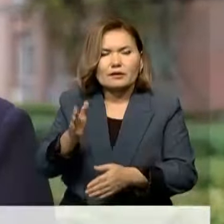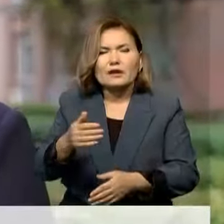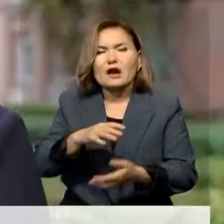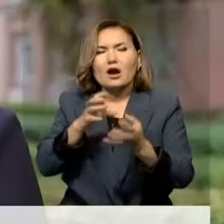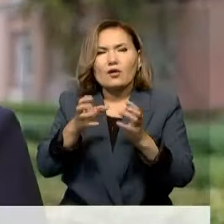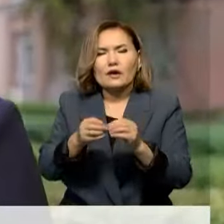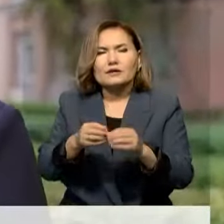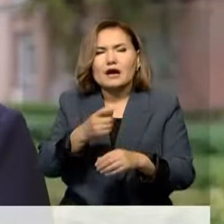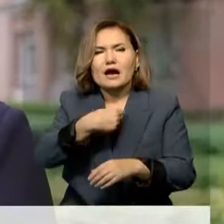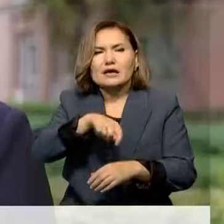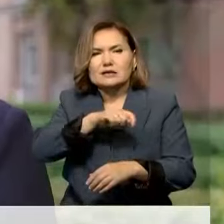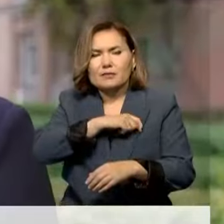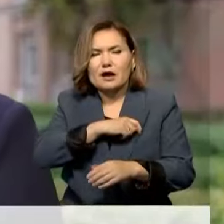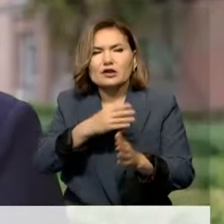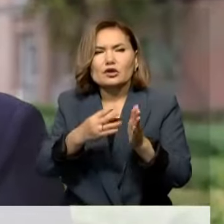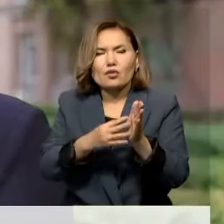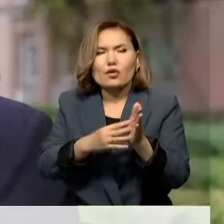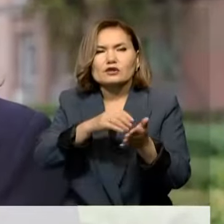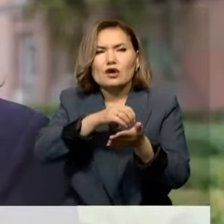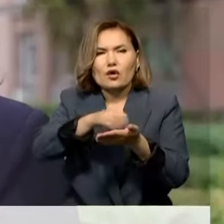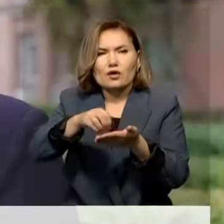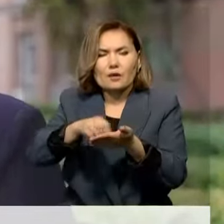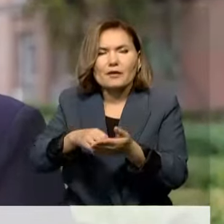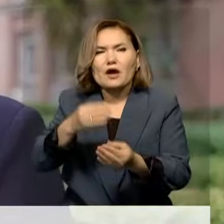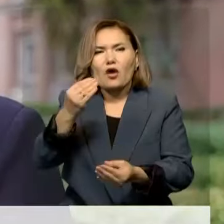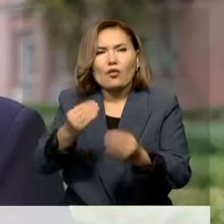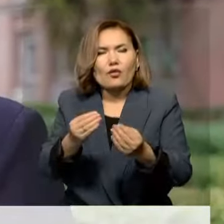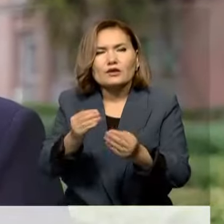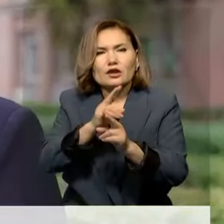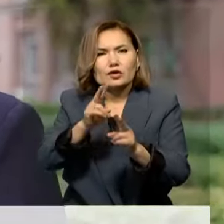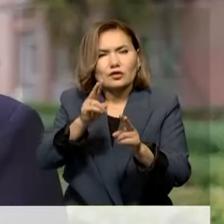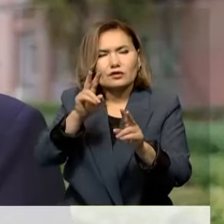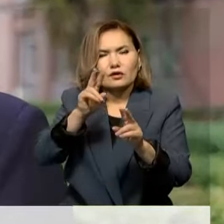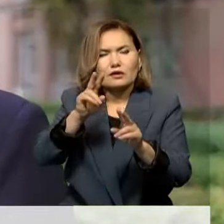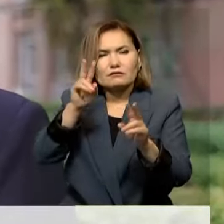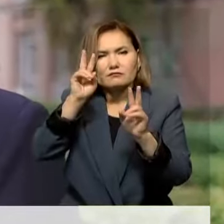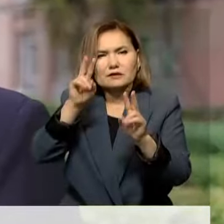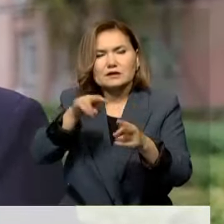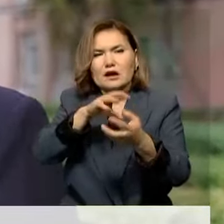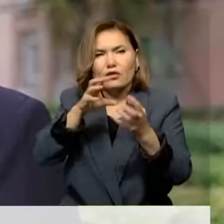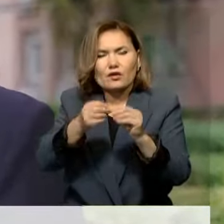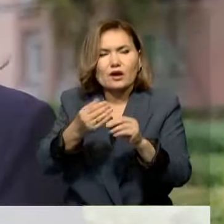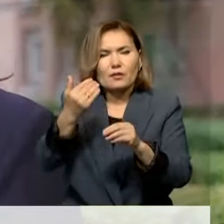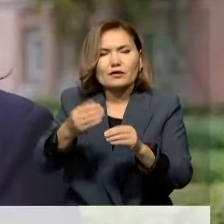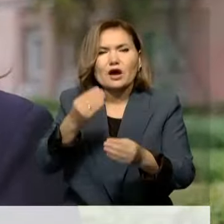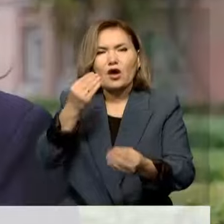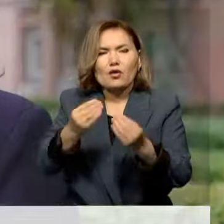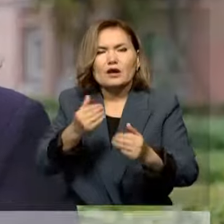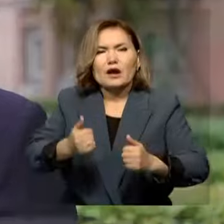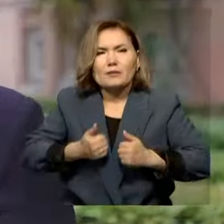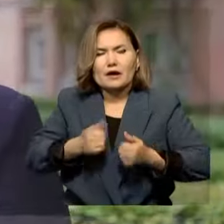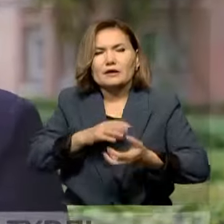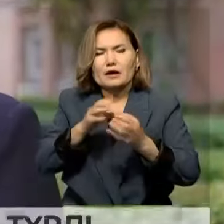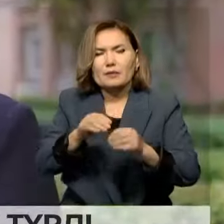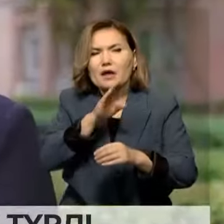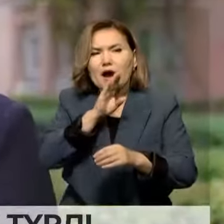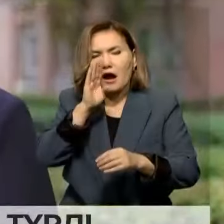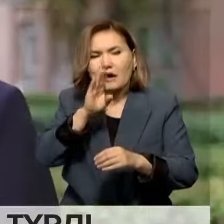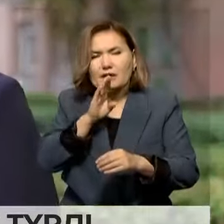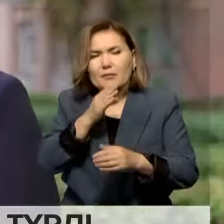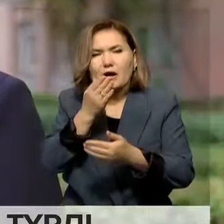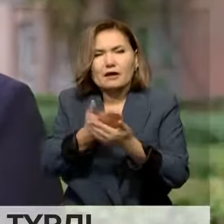Испанияда тоғызқұмалақ жайлы білетіндер көп емес. Ойын санын ұлғайту үшін ойыншылар санын да арттыруды көздедім. Үйдегі анама,